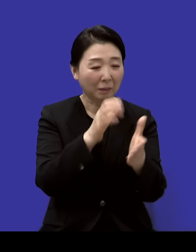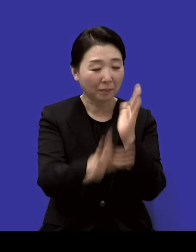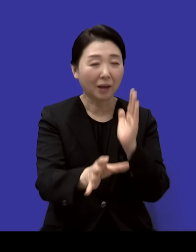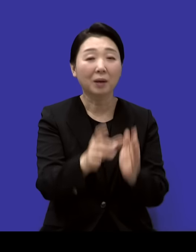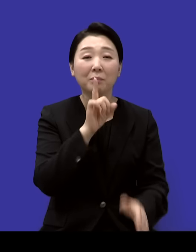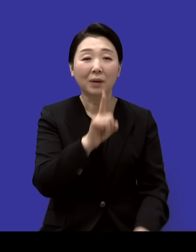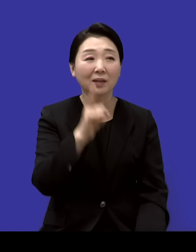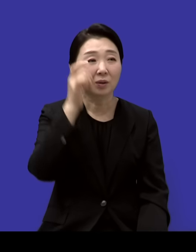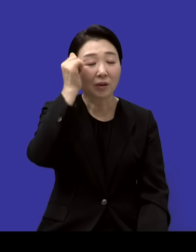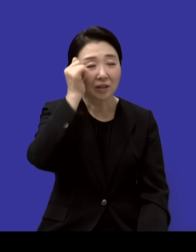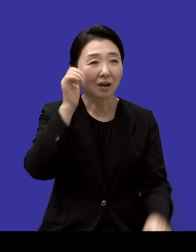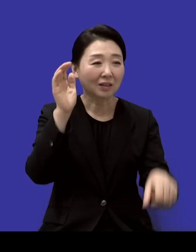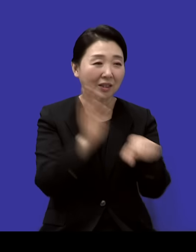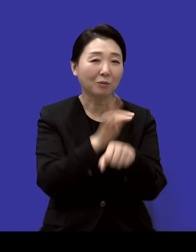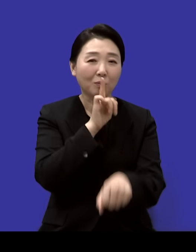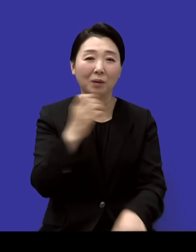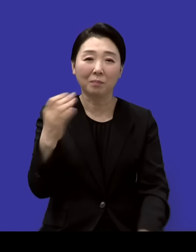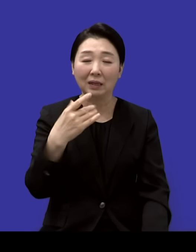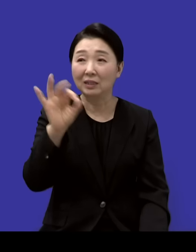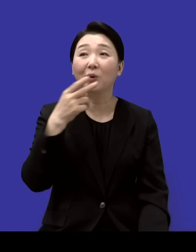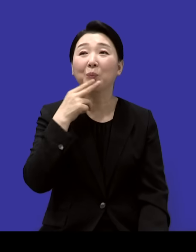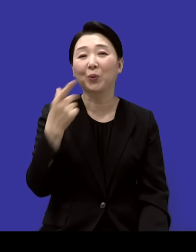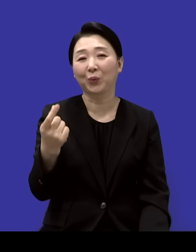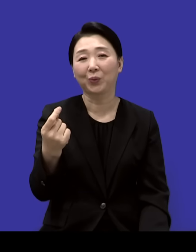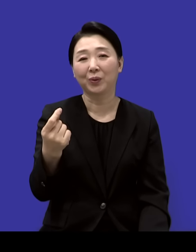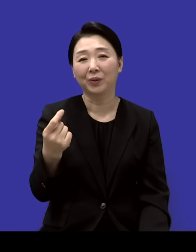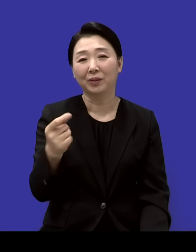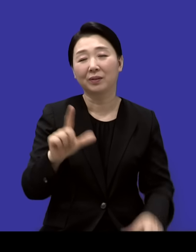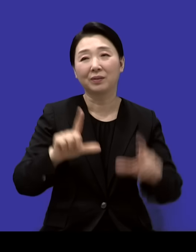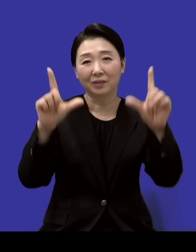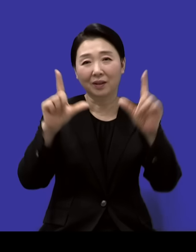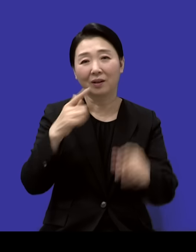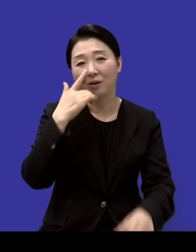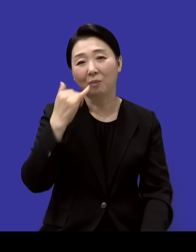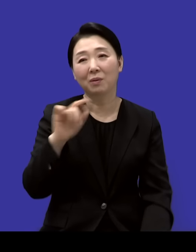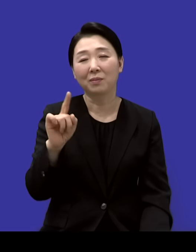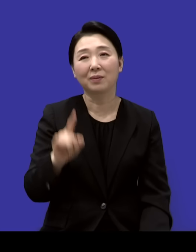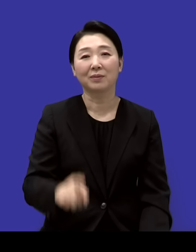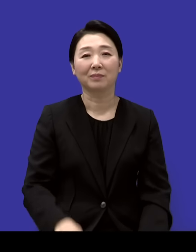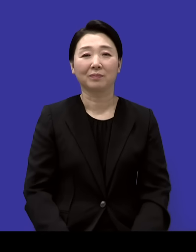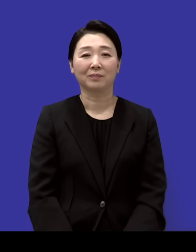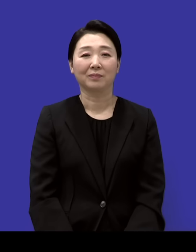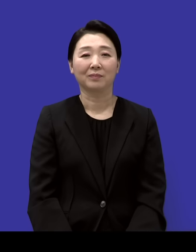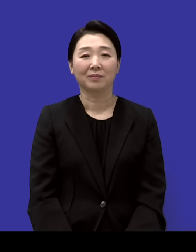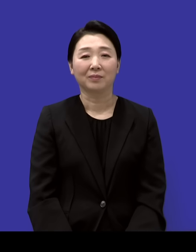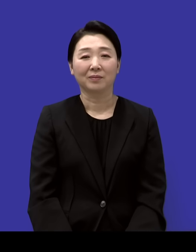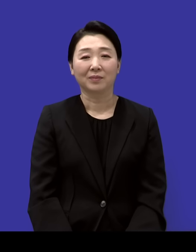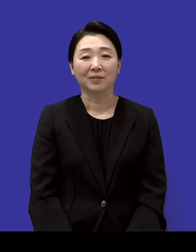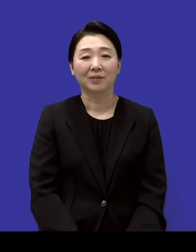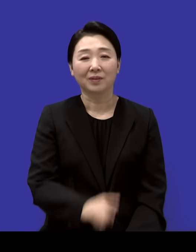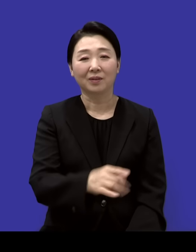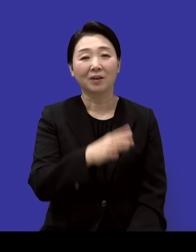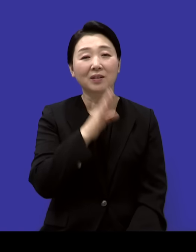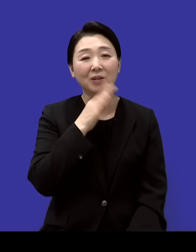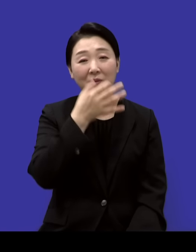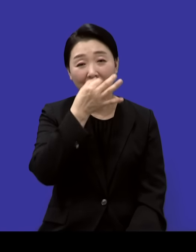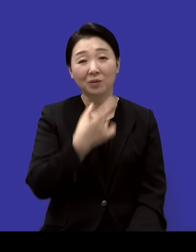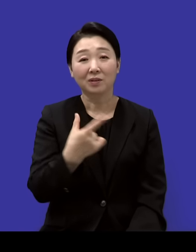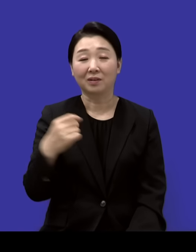네가 기억이 잘못된 거야. 그 절대 인정 안 하거든요. 근데 그날은 참 우리 엄마가 늙었는지 그러게 네가 얼마나